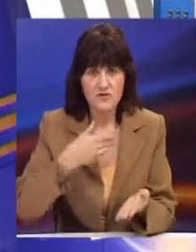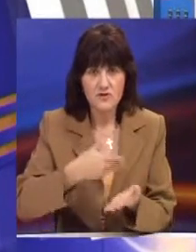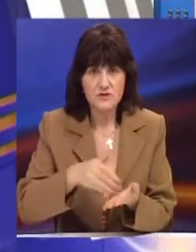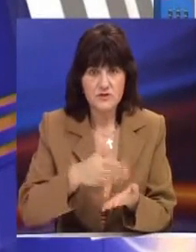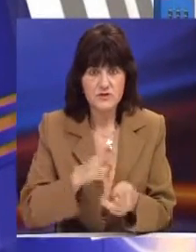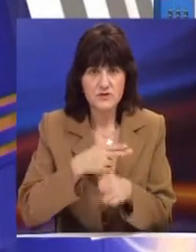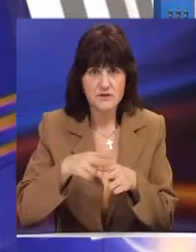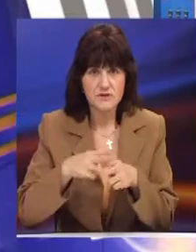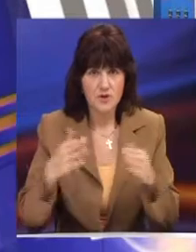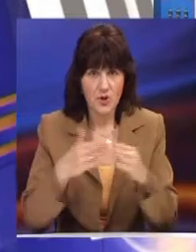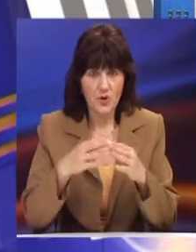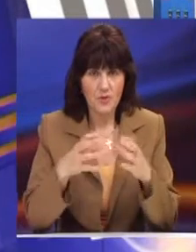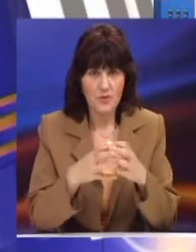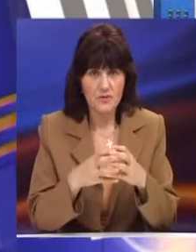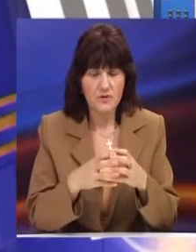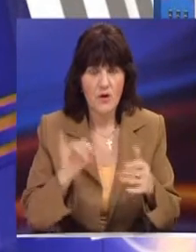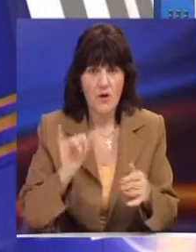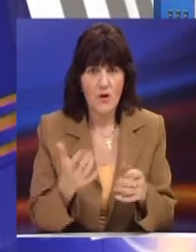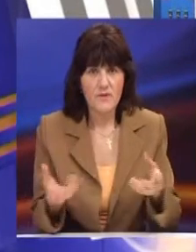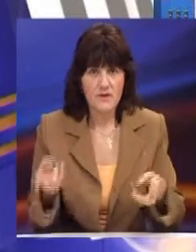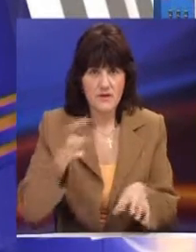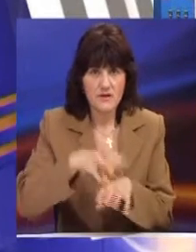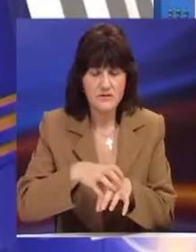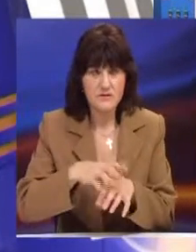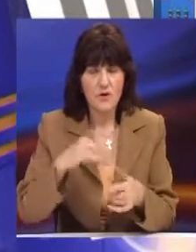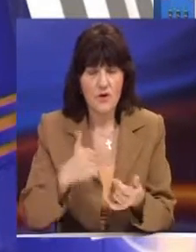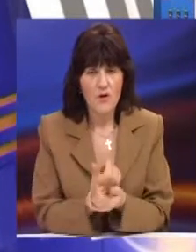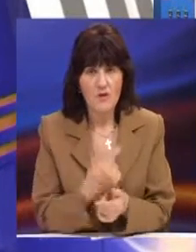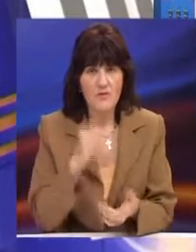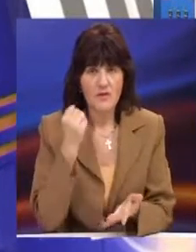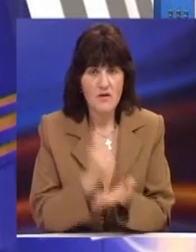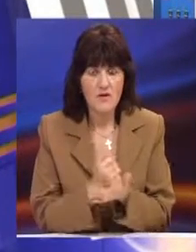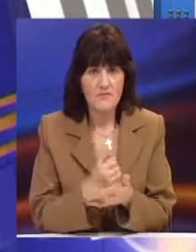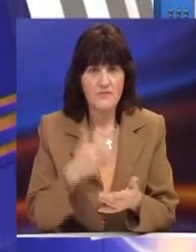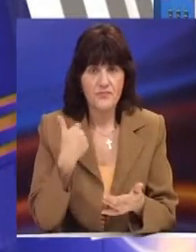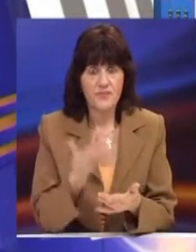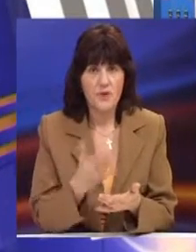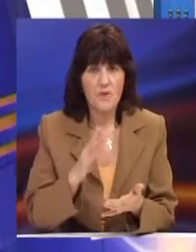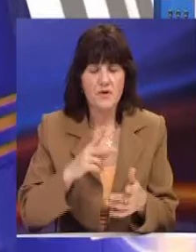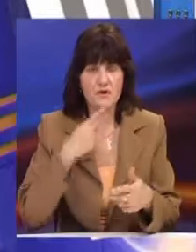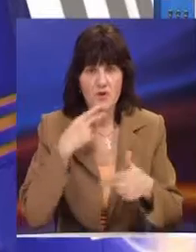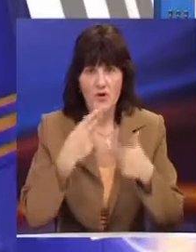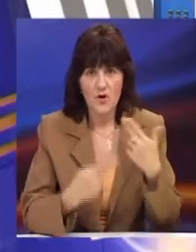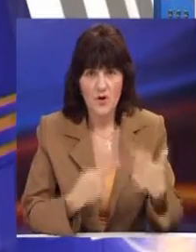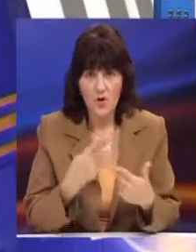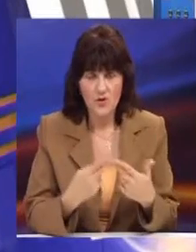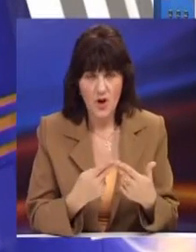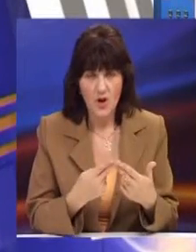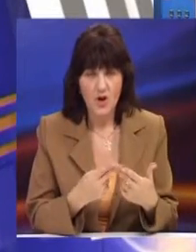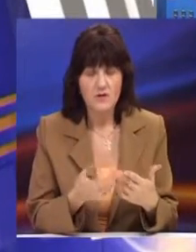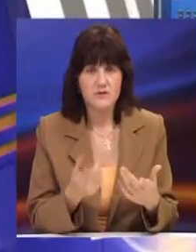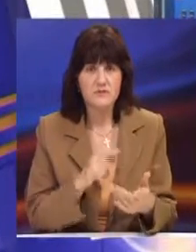evidentiraju, čiste se kućišta i merni mehanizmi, ponovo se sklapaju i ovde na baždarnim uređajima se ponovo